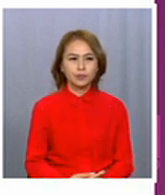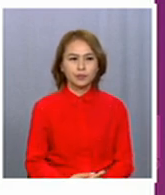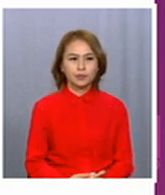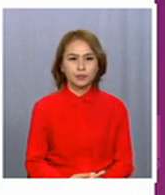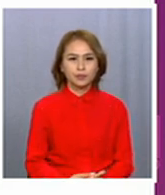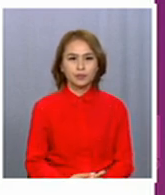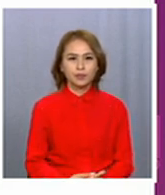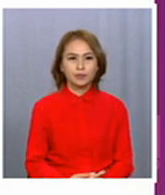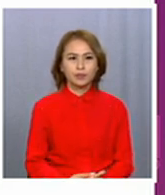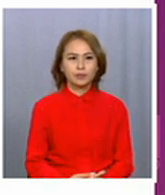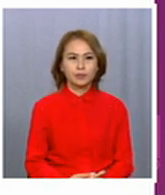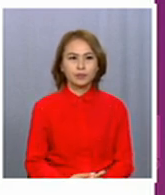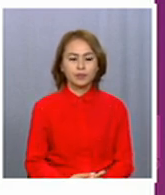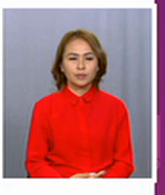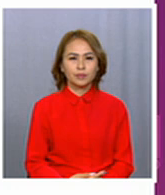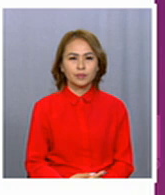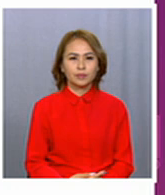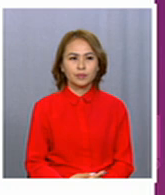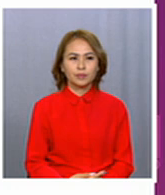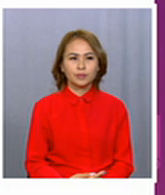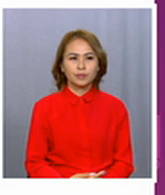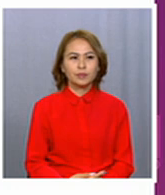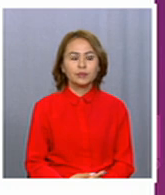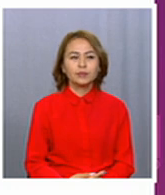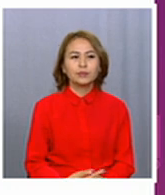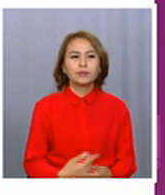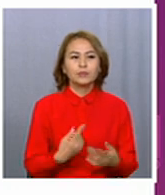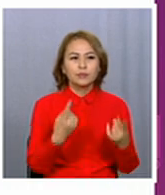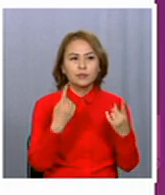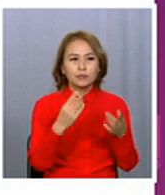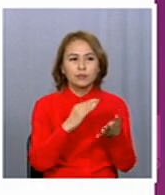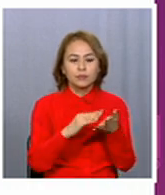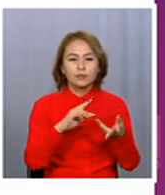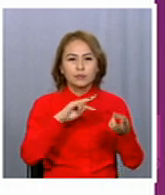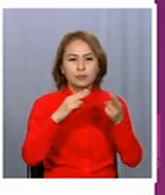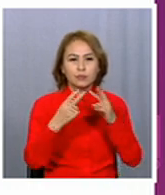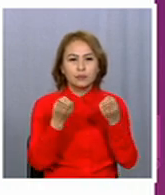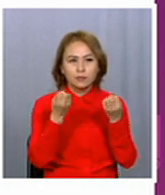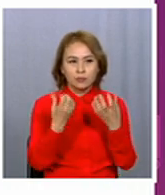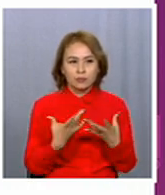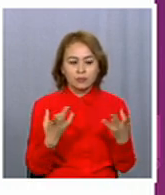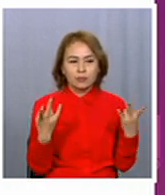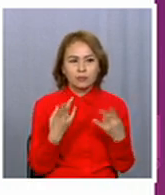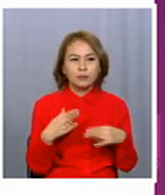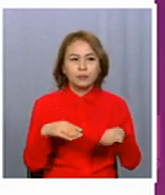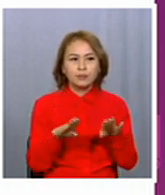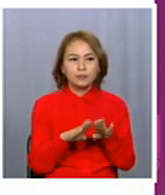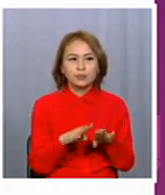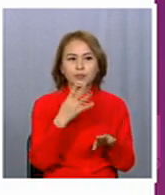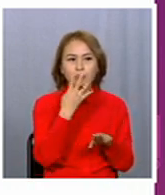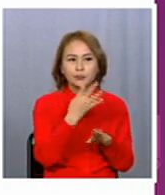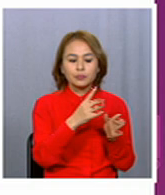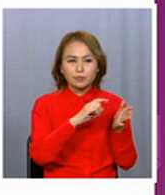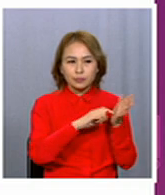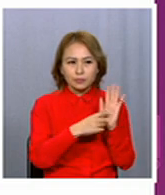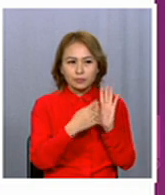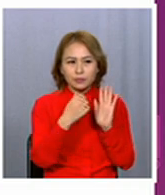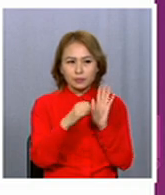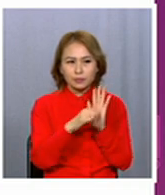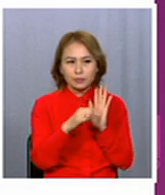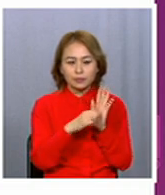Балалар, бұл күрделі теңдеу. Оны жай теңдеуге айналдырайық. Ол үшін 4 пен 6-ның көбейтіндісін